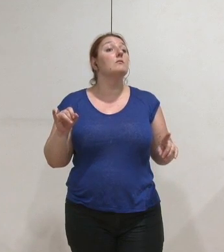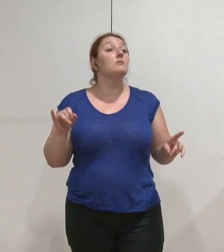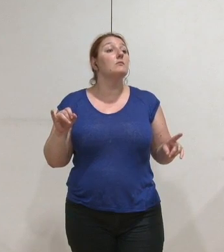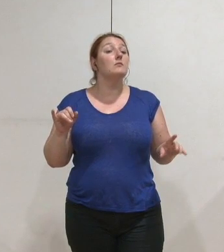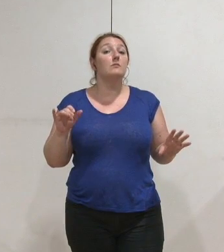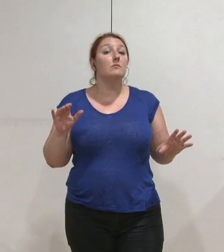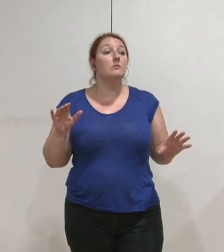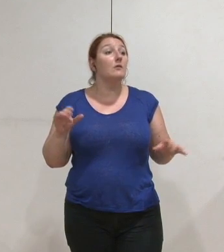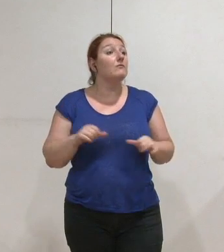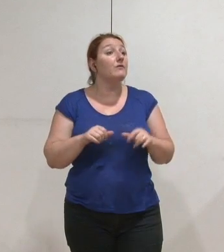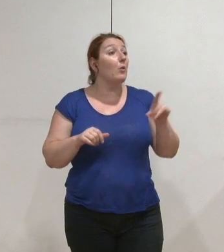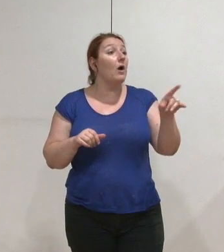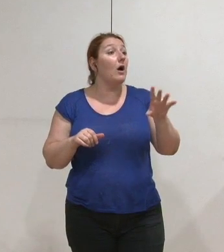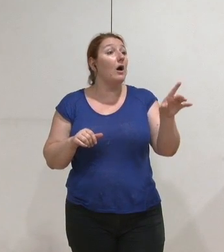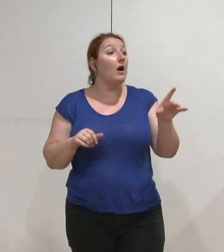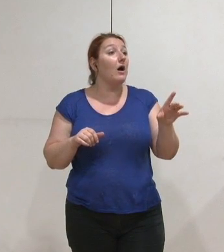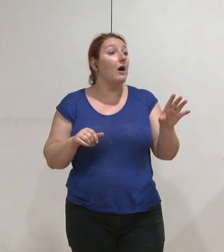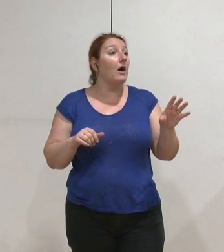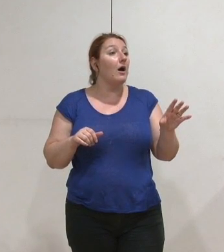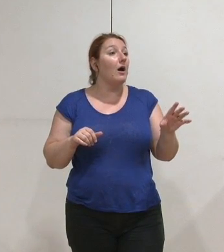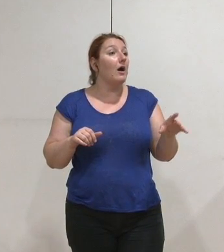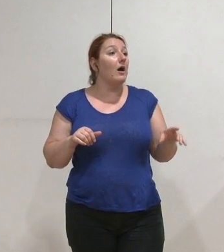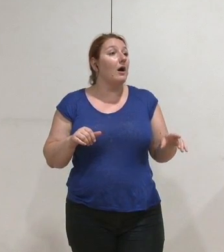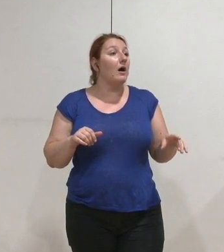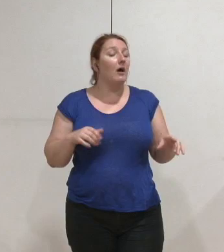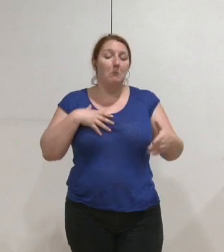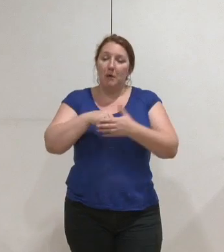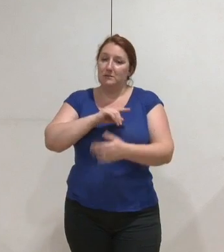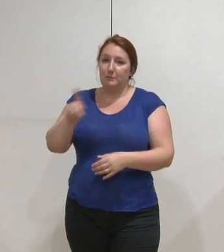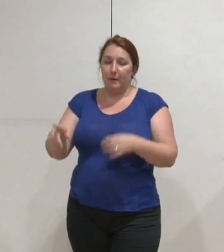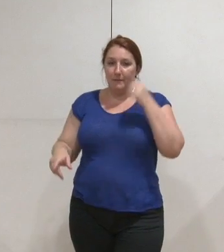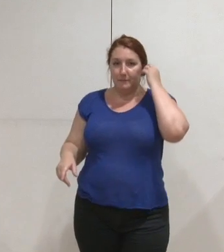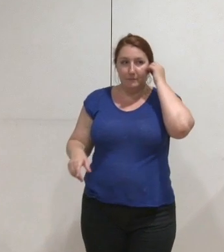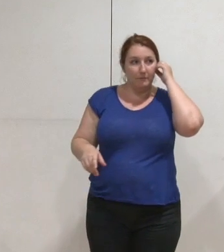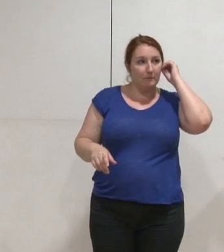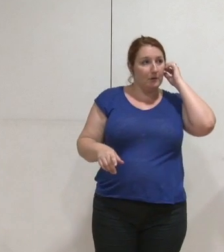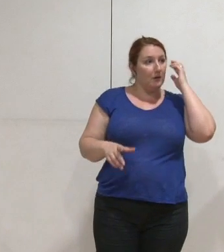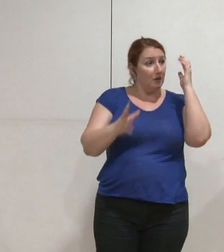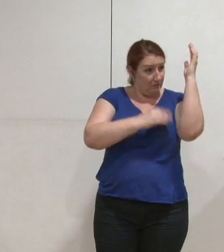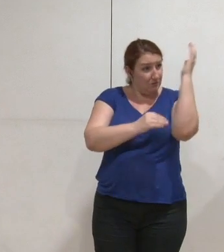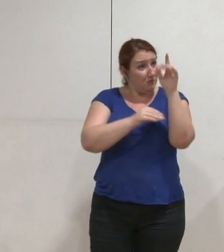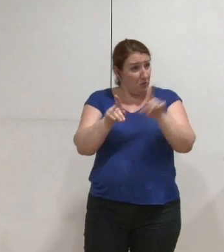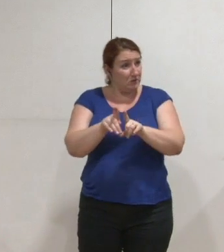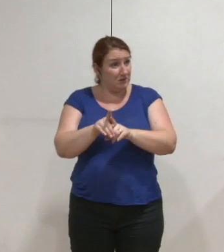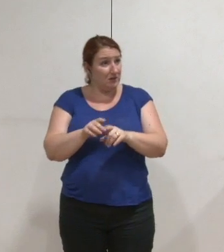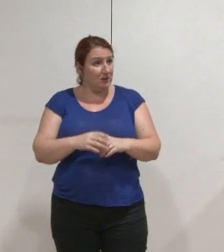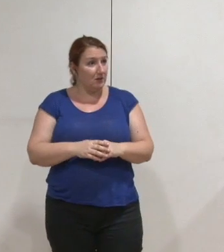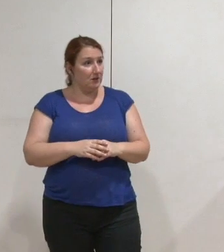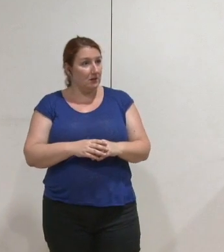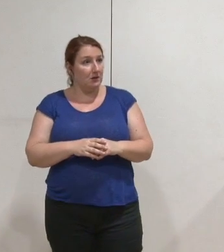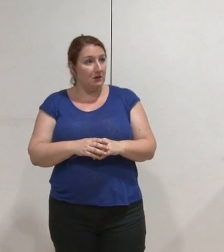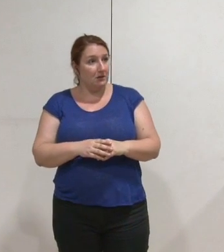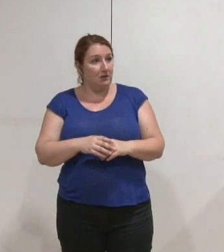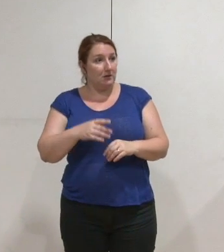pour vous faites quoi là pardon NPPV est s le sous-amendement également du coup donc vous